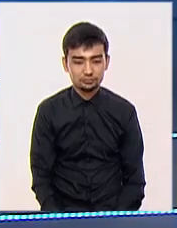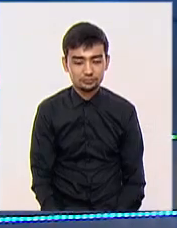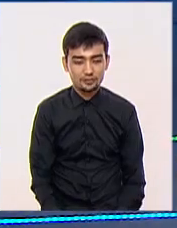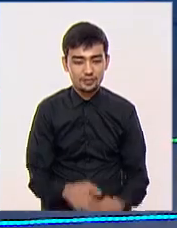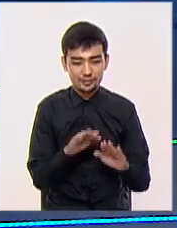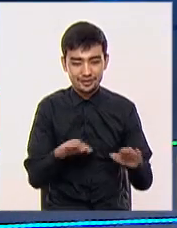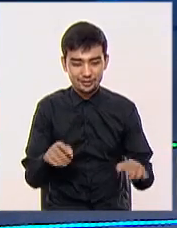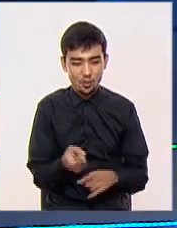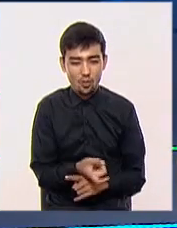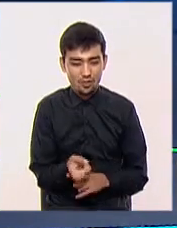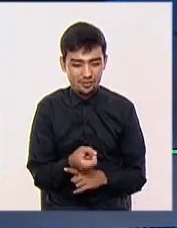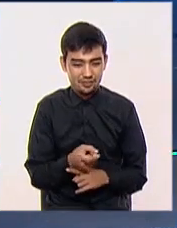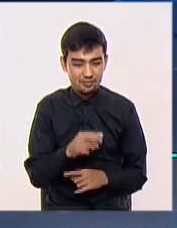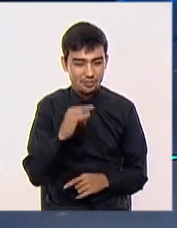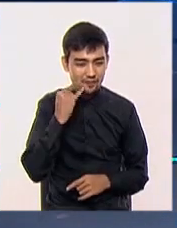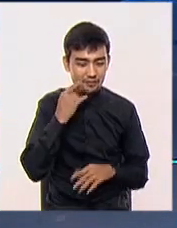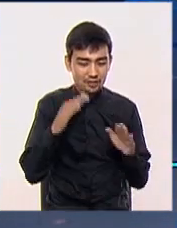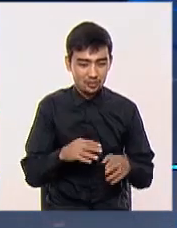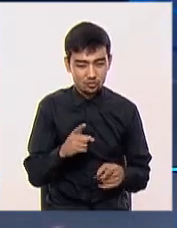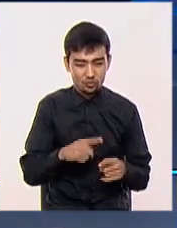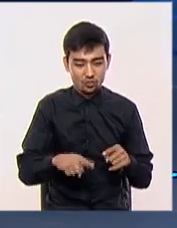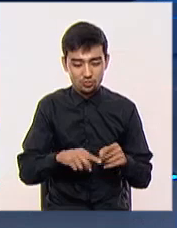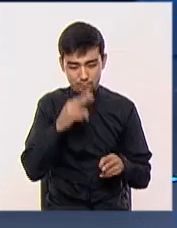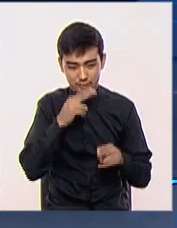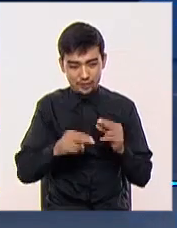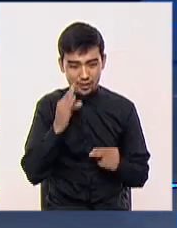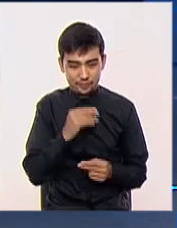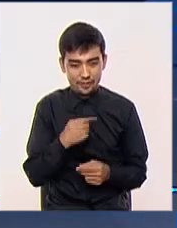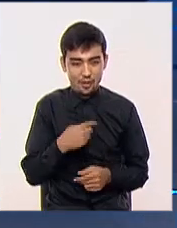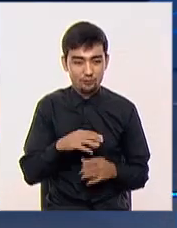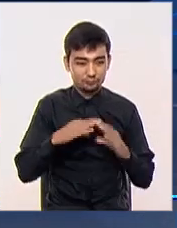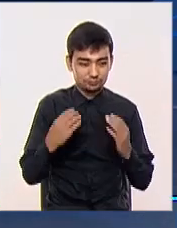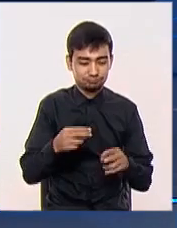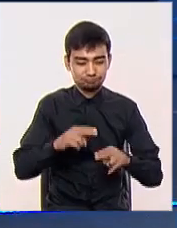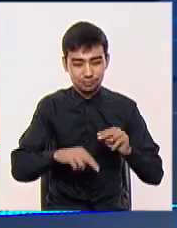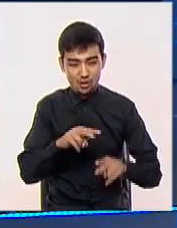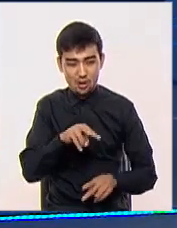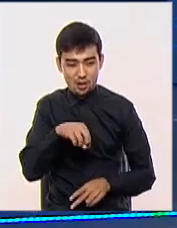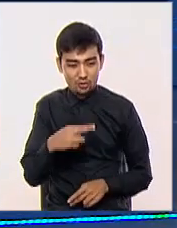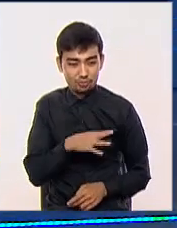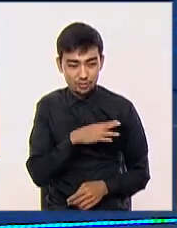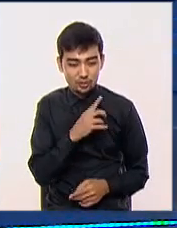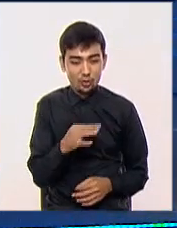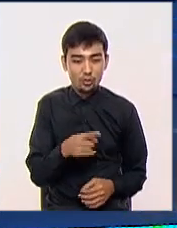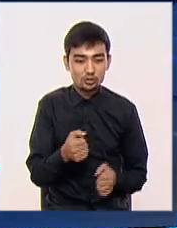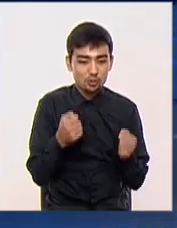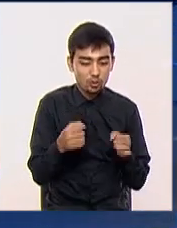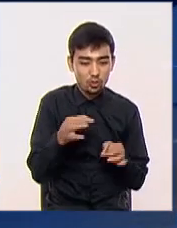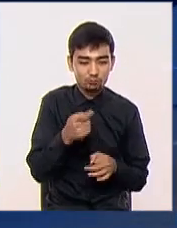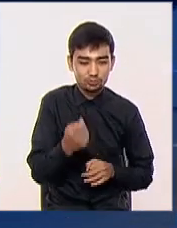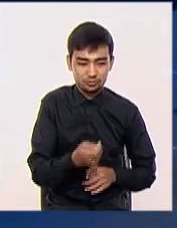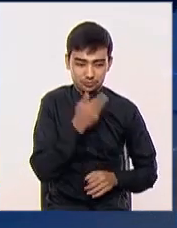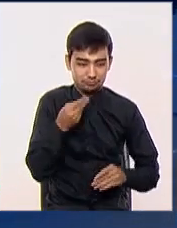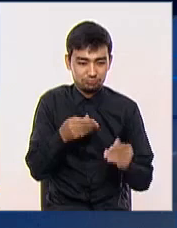Детский хоккей в Павлодаре под угрозой. Это несмотря на обустроенные ледовые дворцы. Все дело в том, что этот вид спорта не дешевый. И